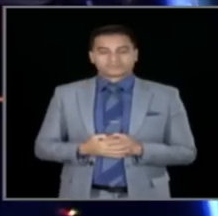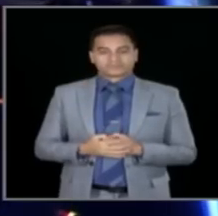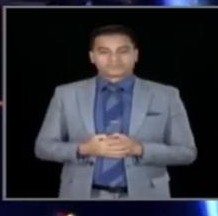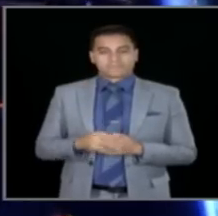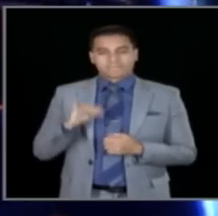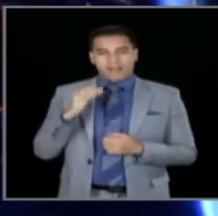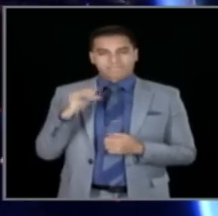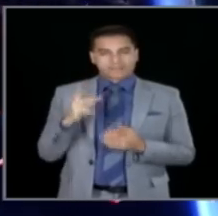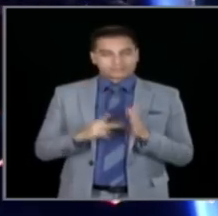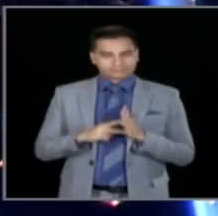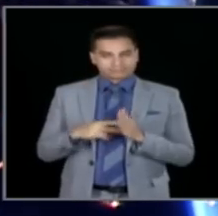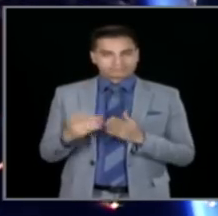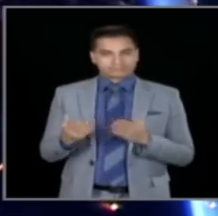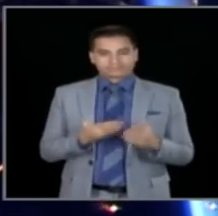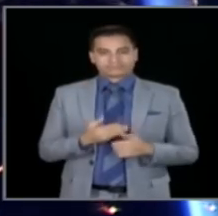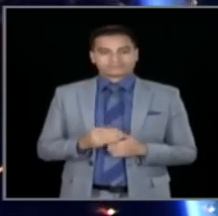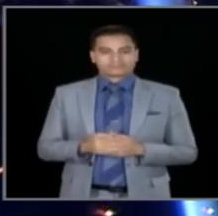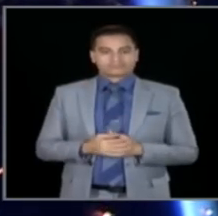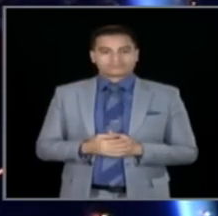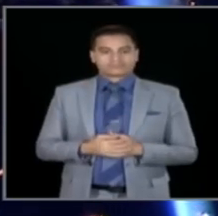تفضل يا محمد.